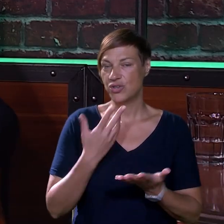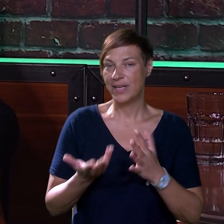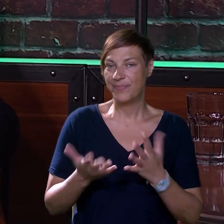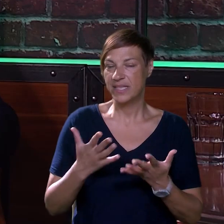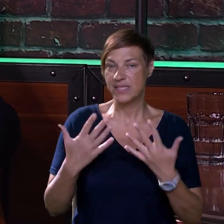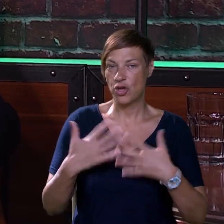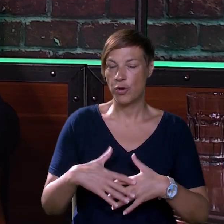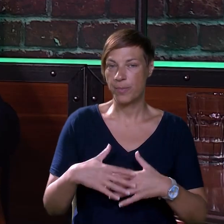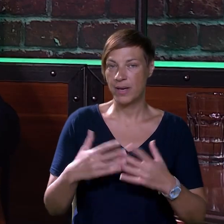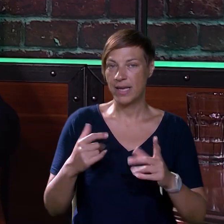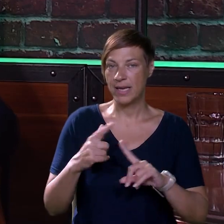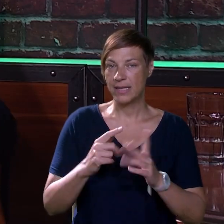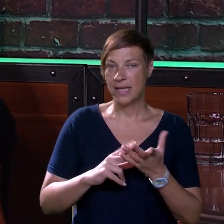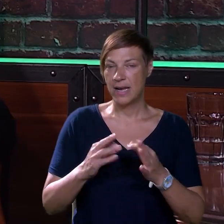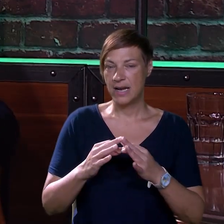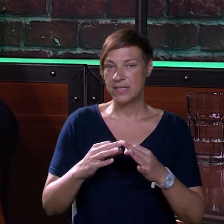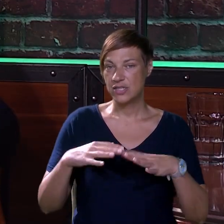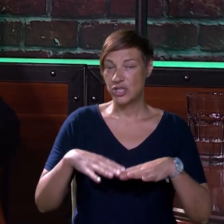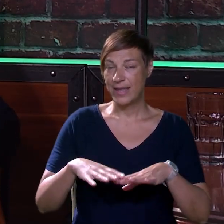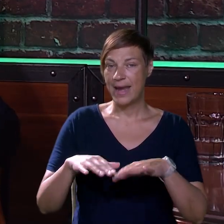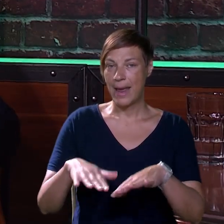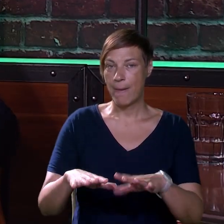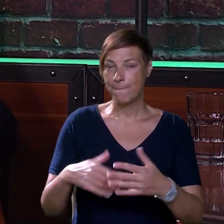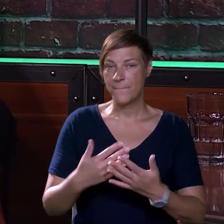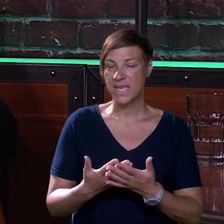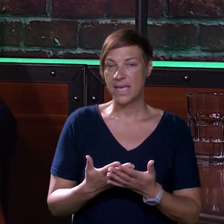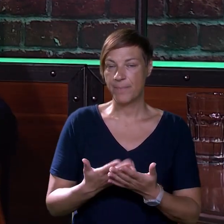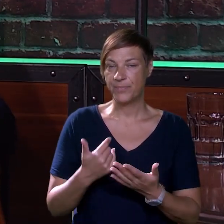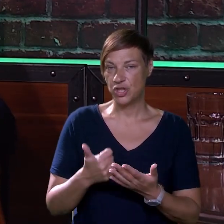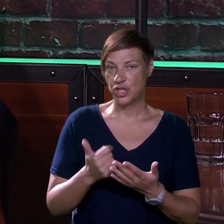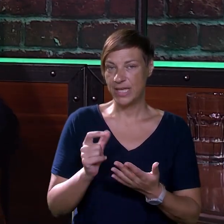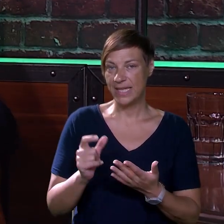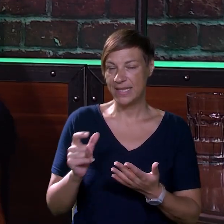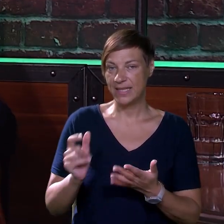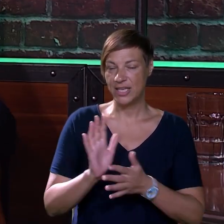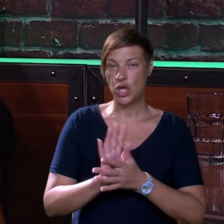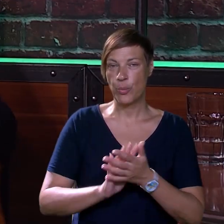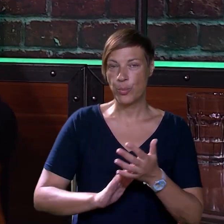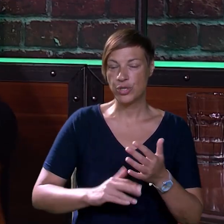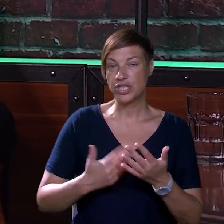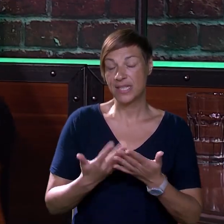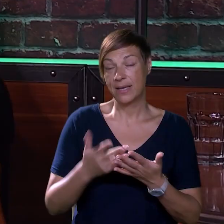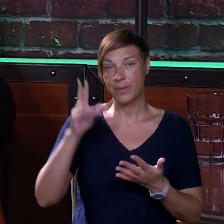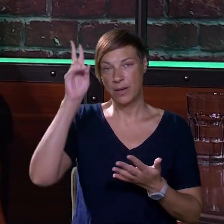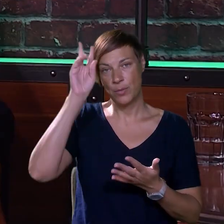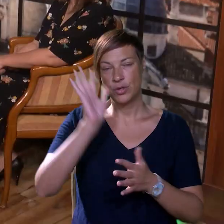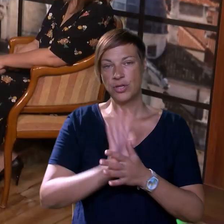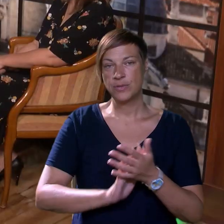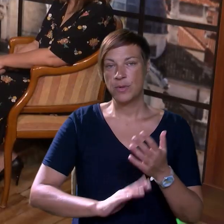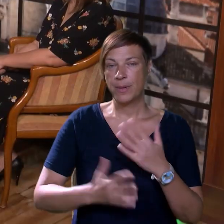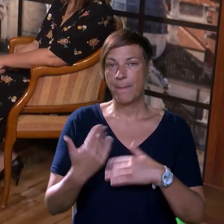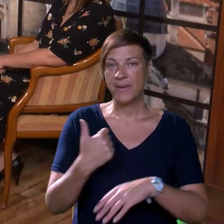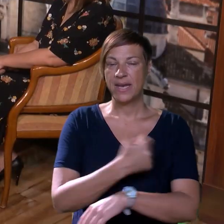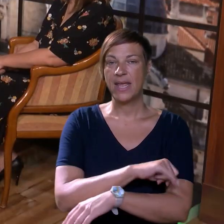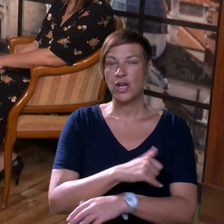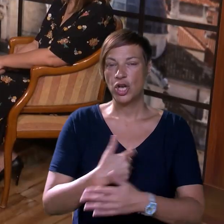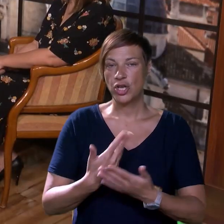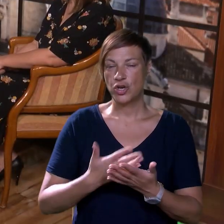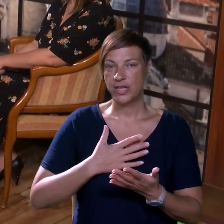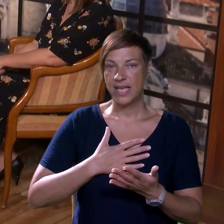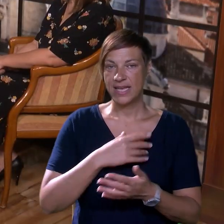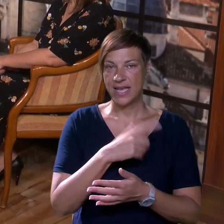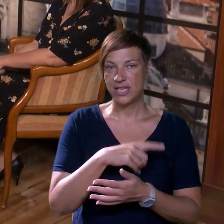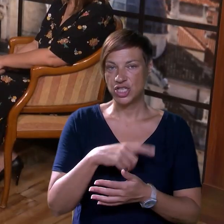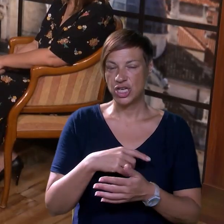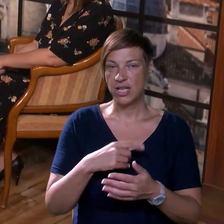slično opremljena kao talasoterapija. Daleko smo mi od toga, ali to je jedan taj segment kad bi bilo prilike, to smo počeli prije nekoliko godina i naše